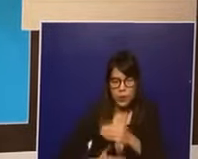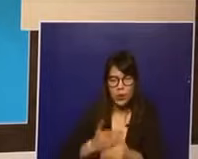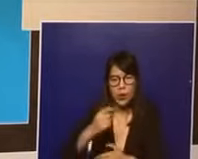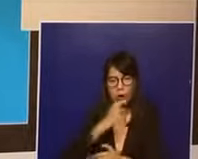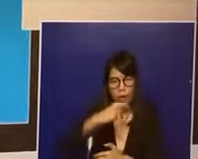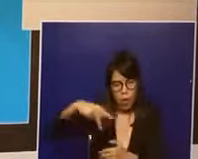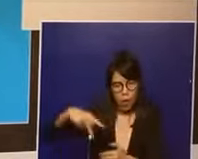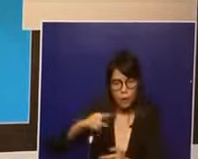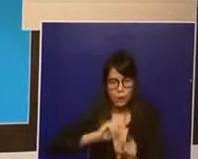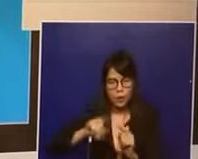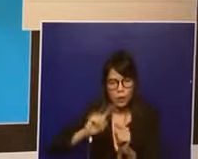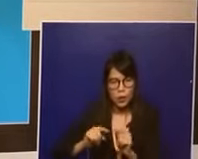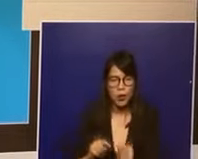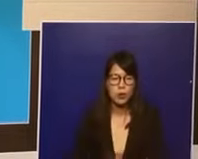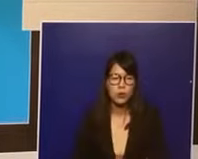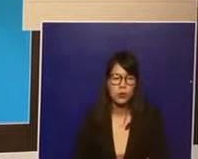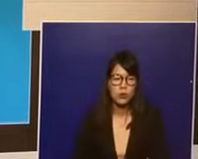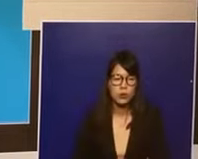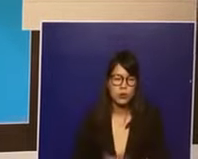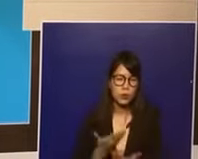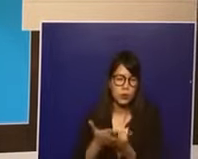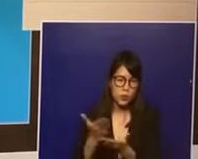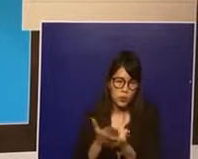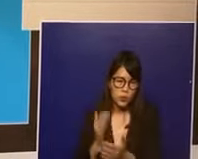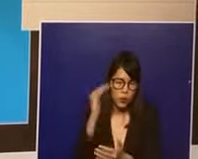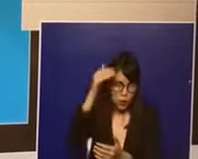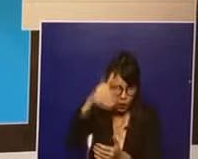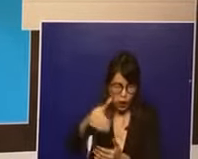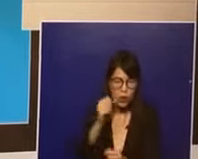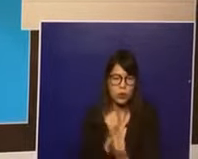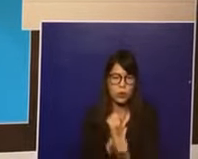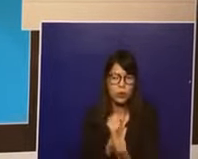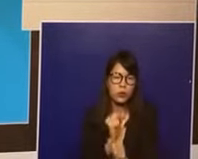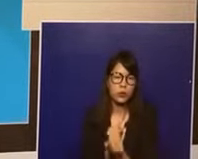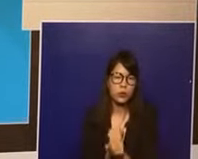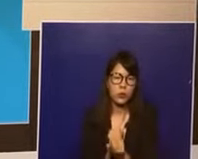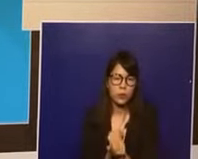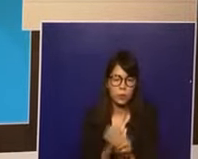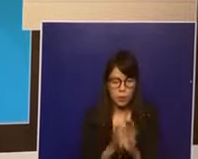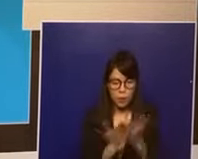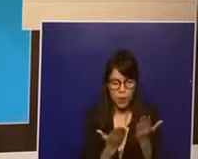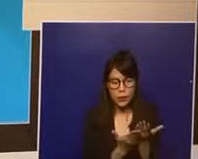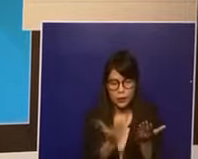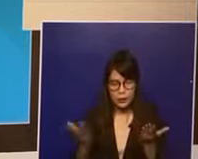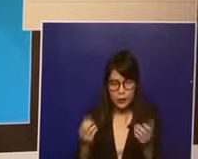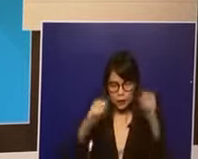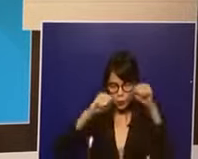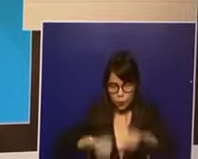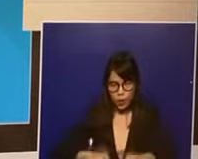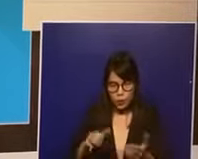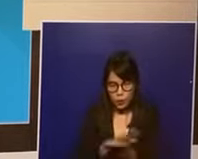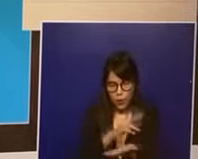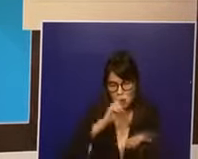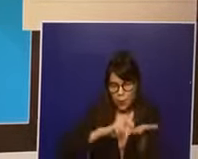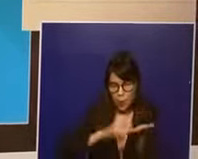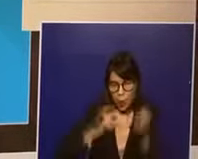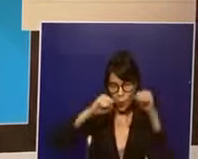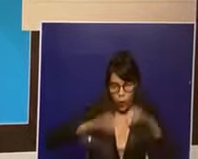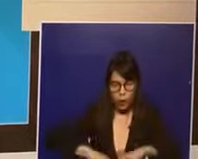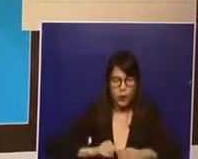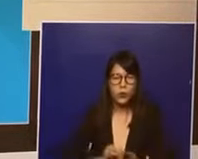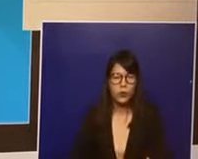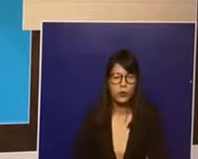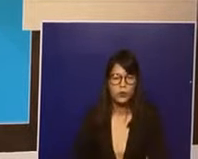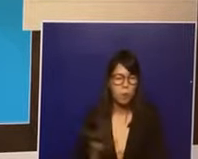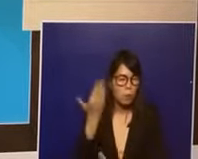อฟต์แวร์ซื้อมาขายไปซื้ออนาคตเราจะขยายให้ถึง100ใบอนุญาตเร็วๆนี้แต่ก่อนไม่เคยมีมาก่อนนะครับ